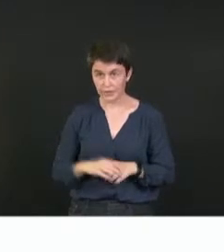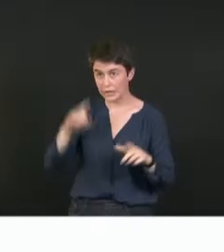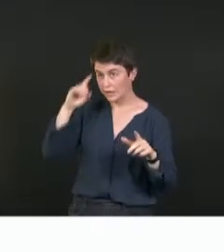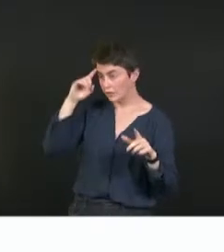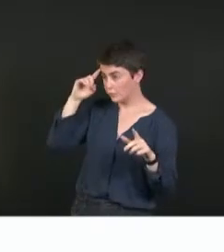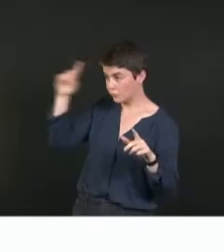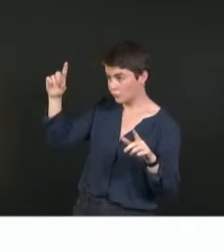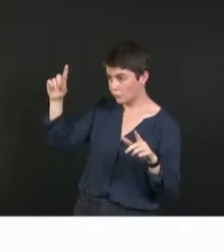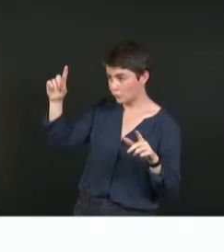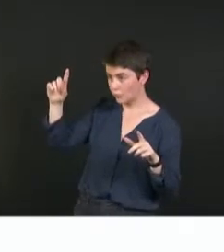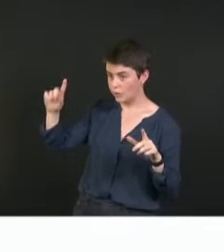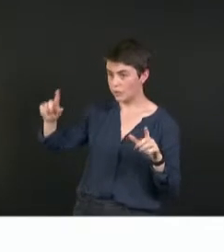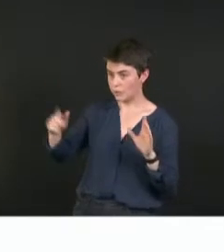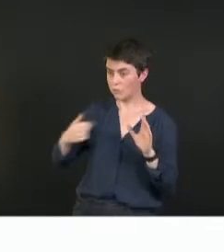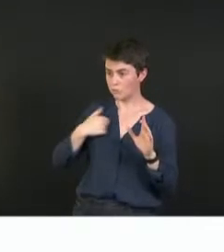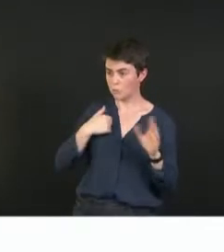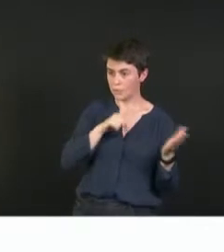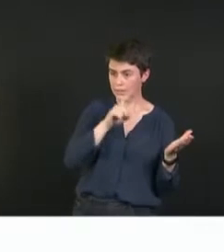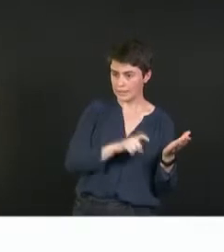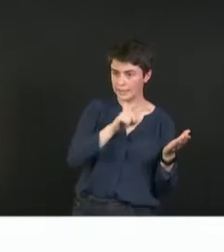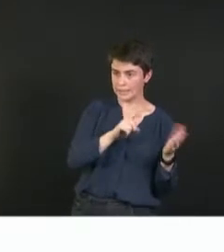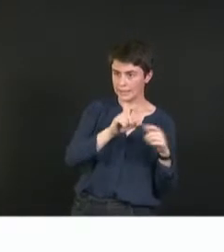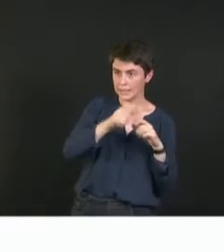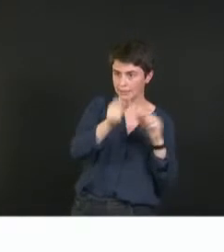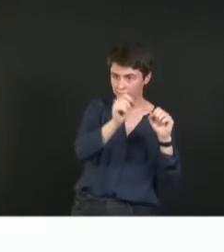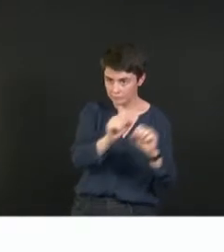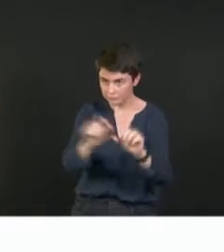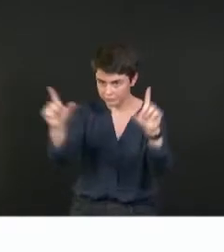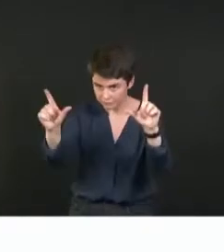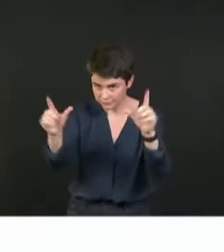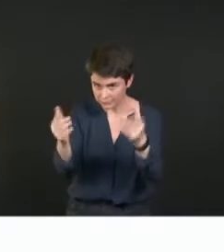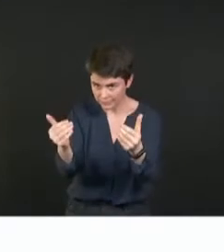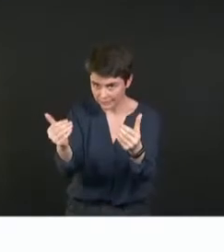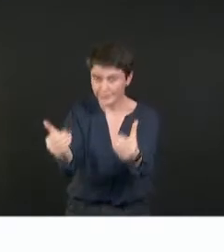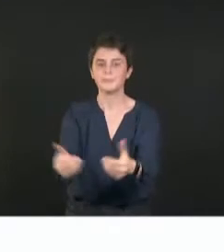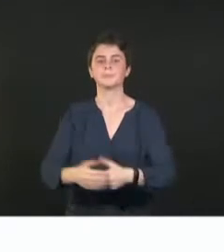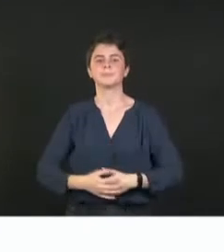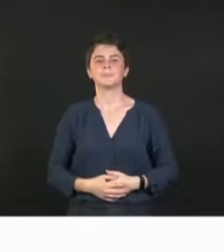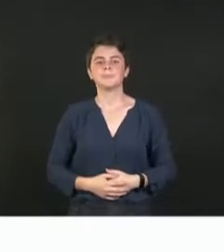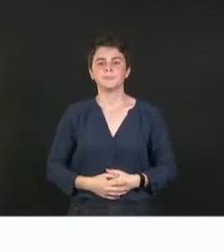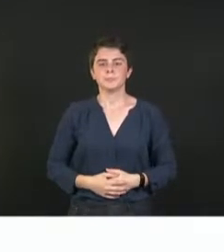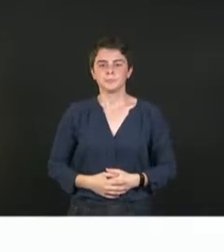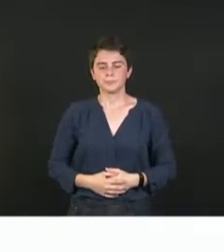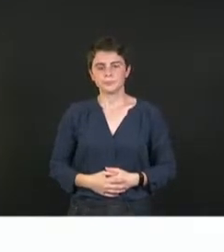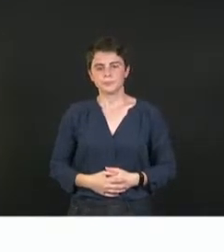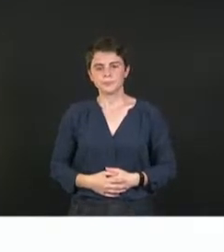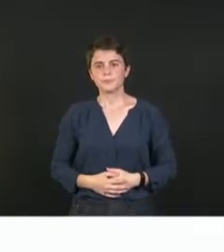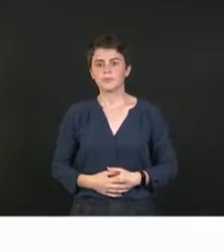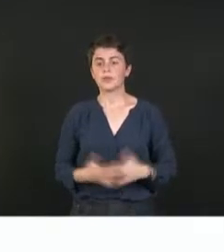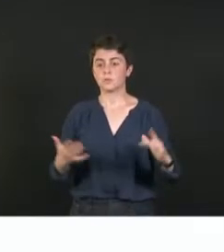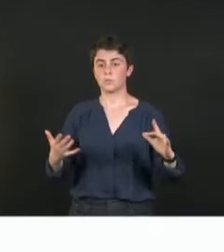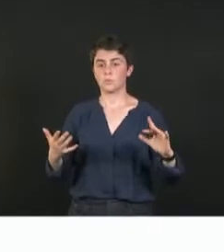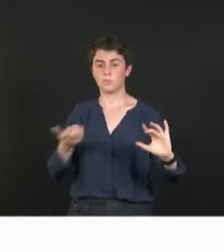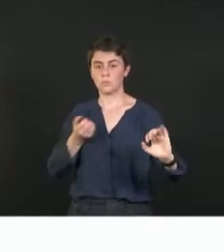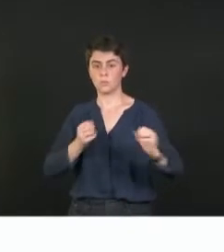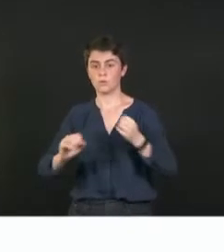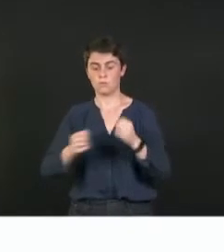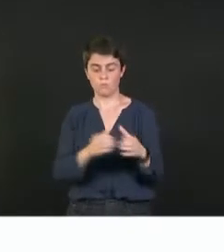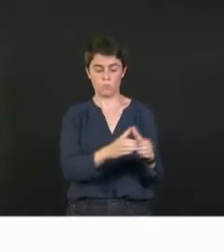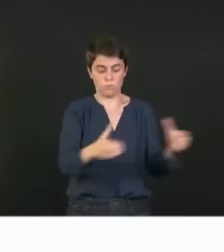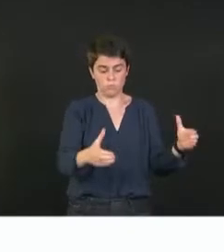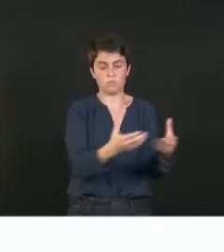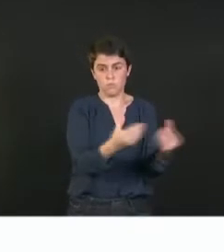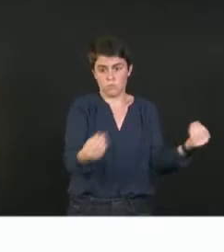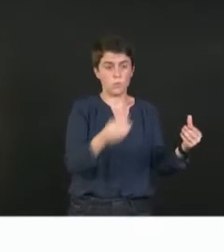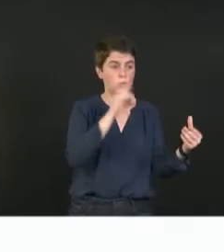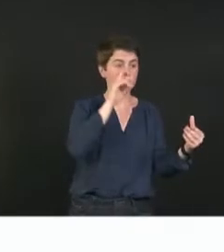a un décalage entre le moment où je clique... Et je demande voilà. Ça, merci beaucoup. Ce mouvement, qui est un mouvement plus féminin que masculin, ce